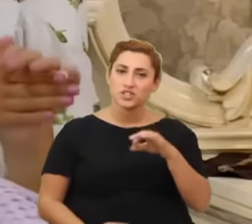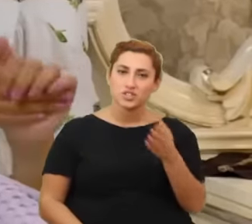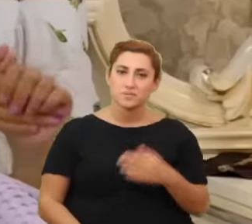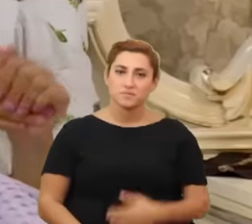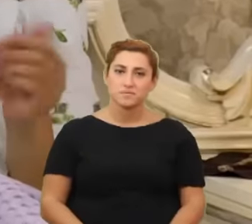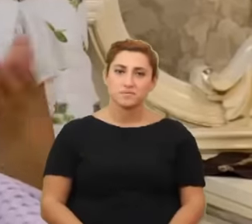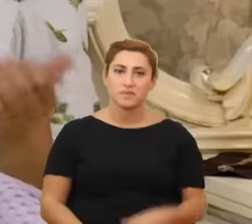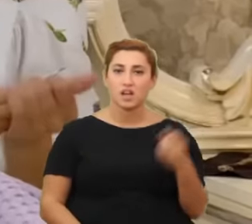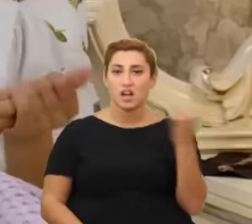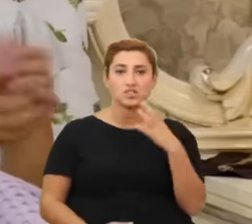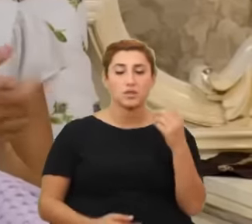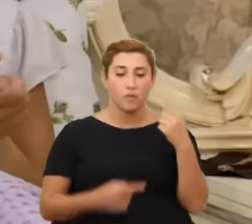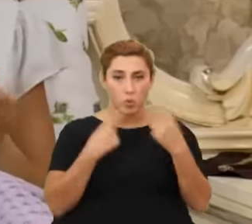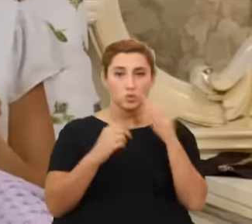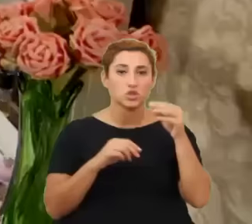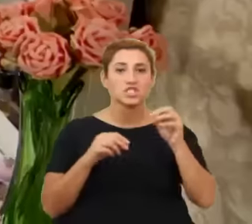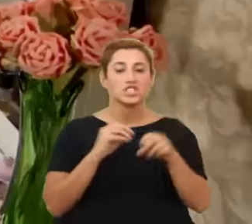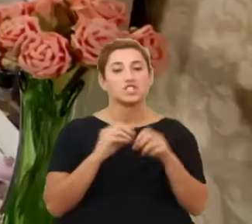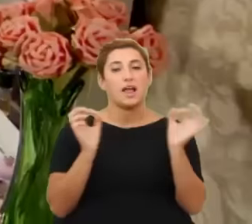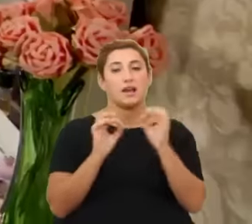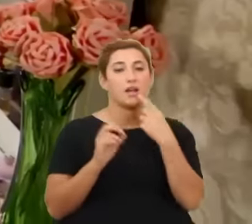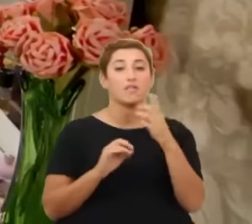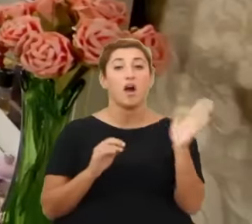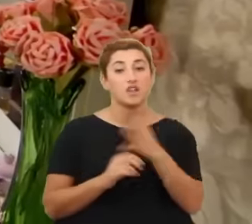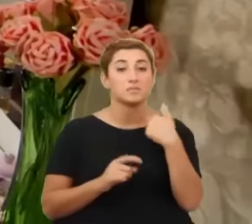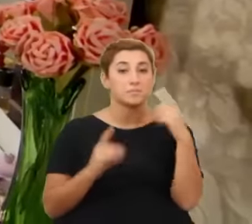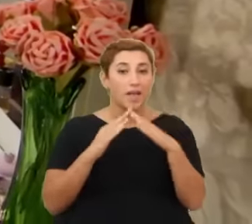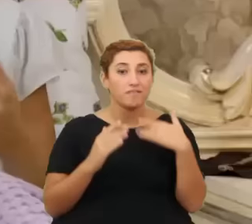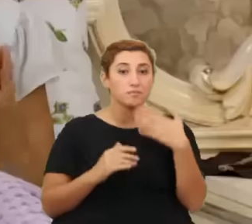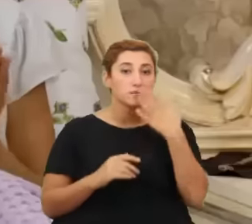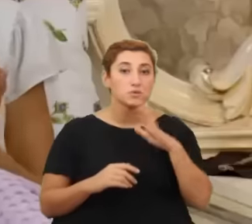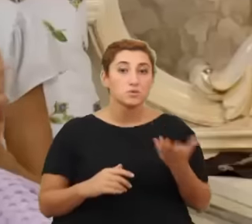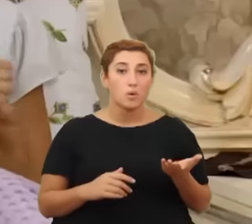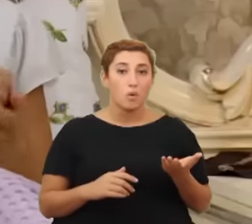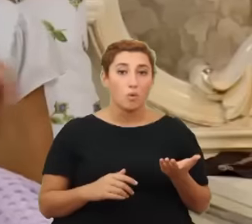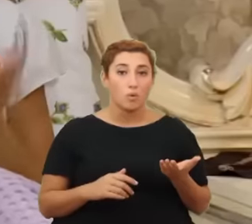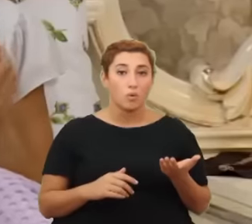bunu? Kaç kere konuştuk, çocuk için erken dedik. Ayrıca bizim bir evimiz bile yok.